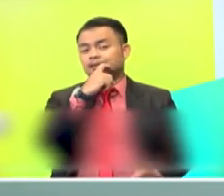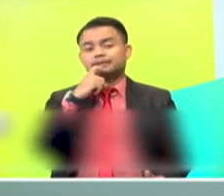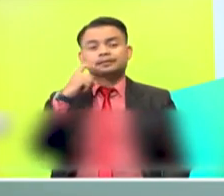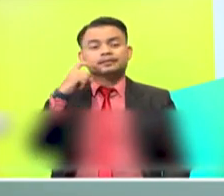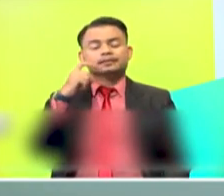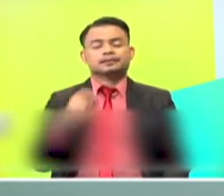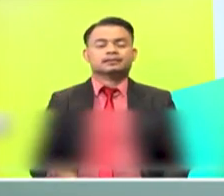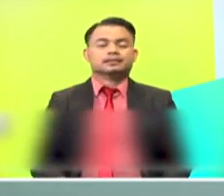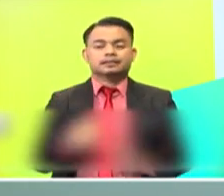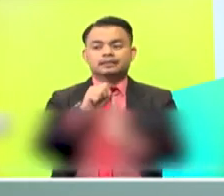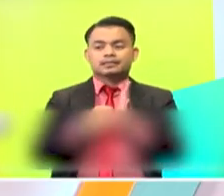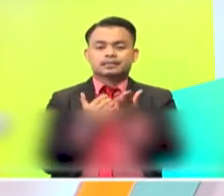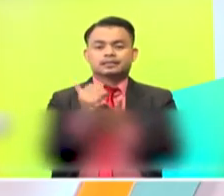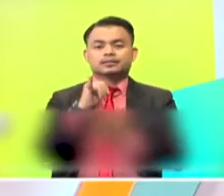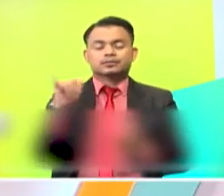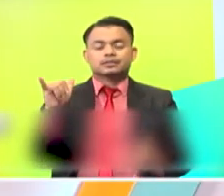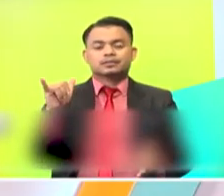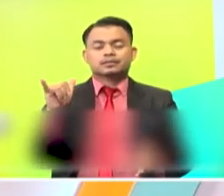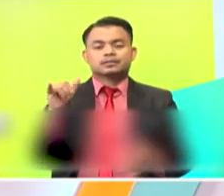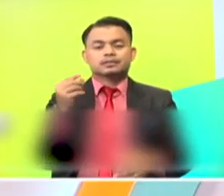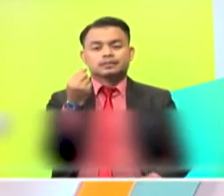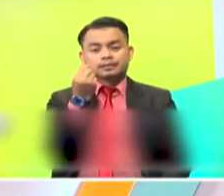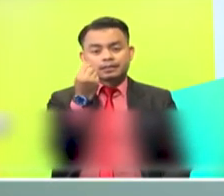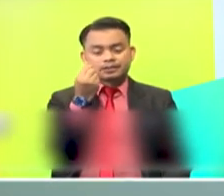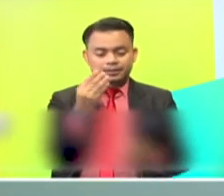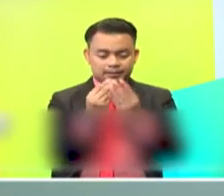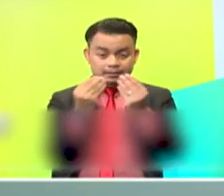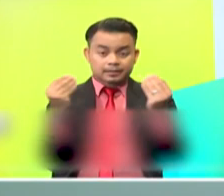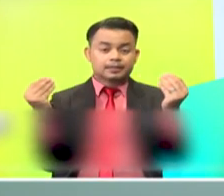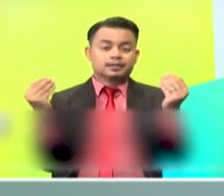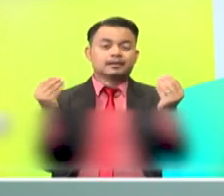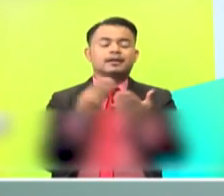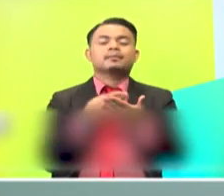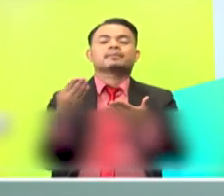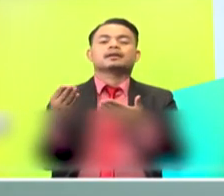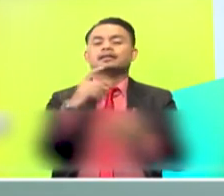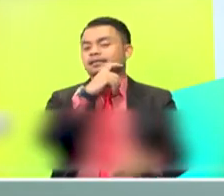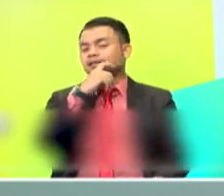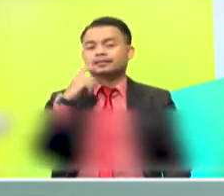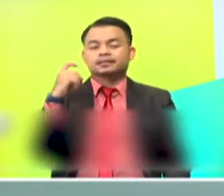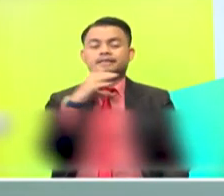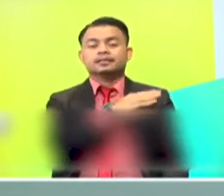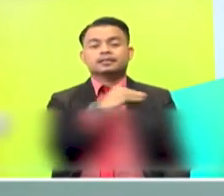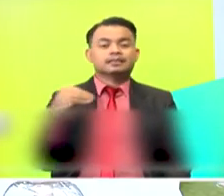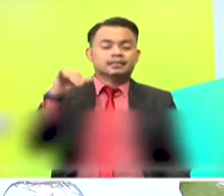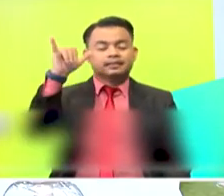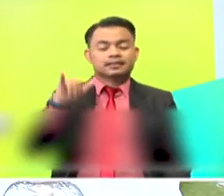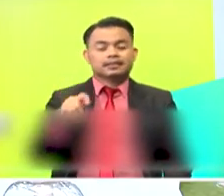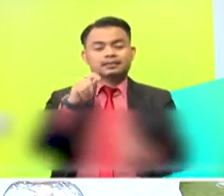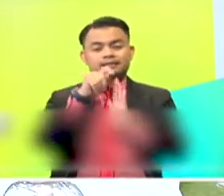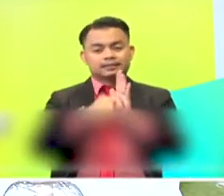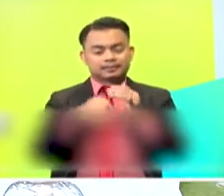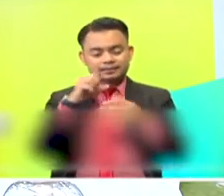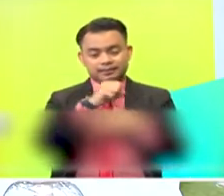seharusnya kacang tanah bahan kering juga dan yang terakhir bawang